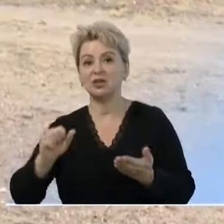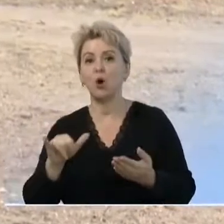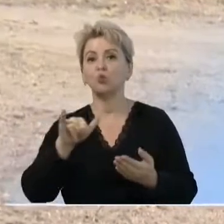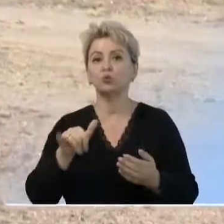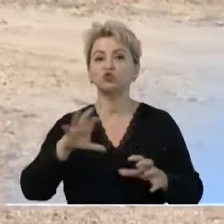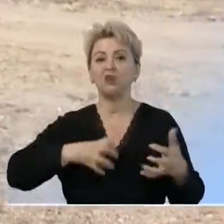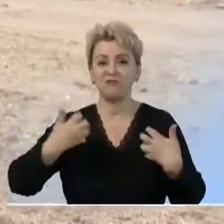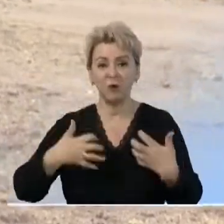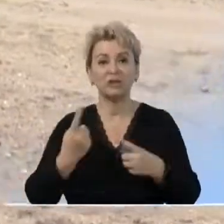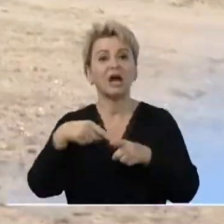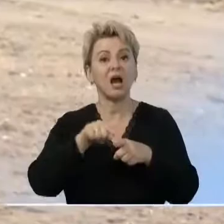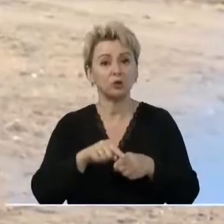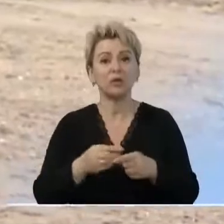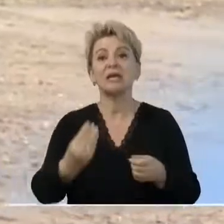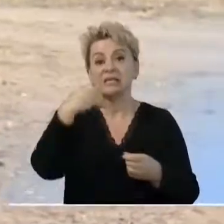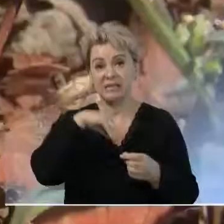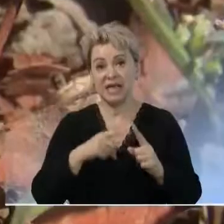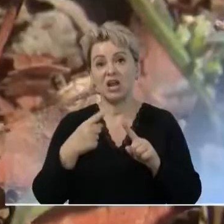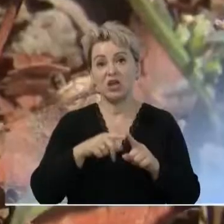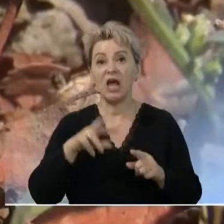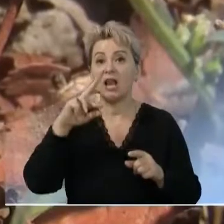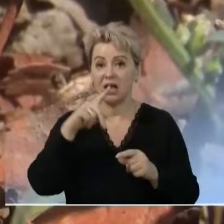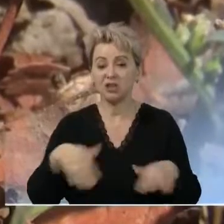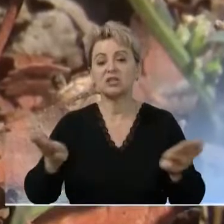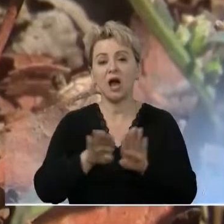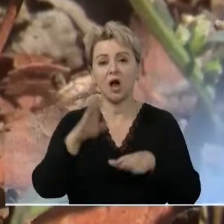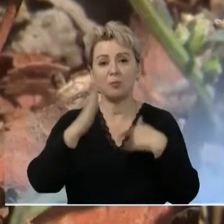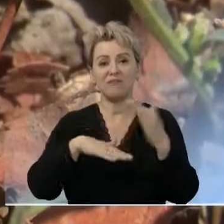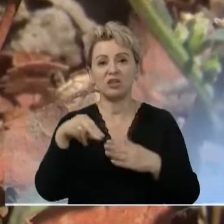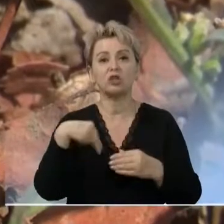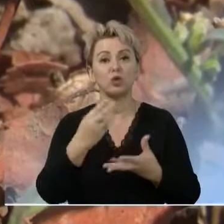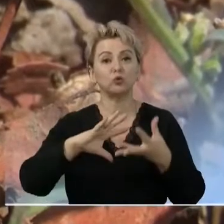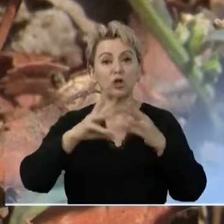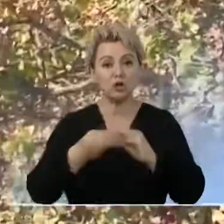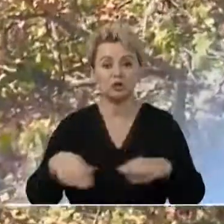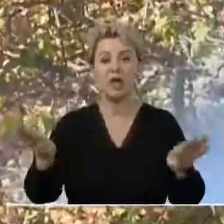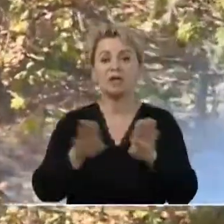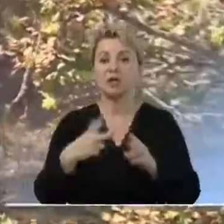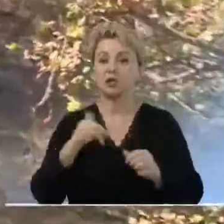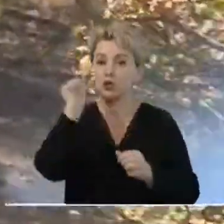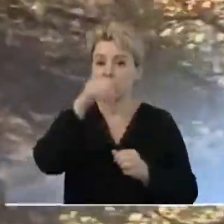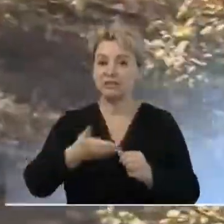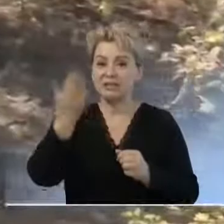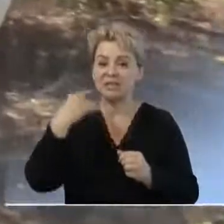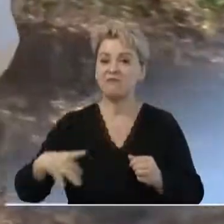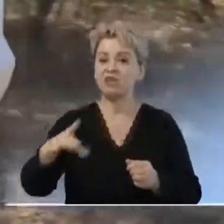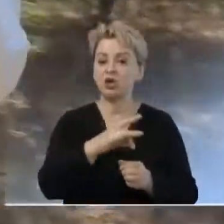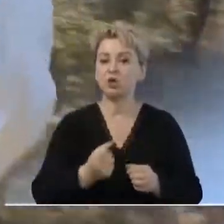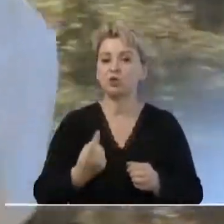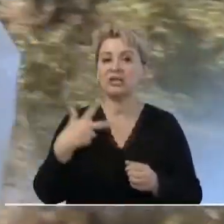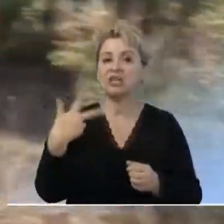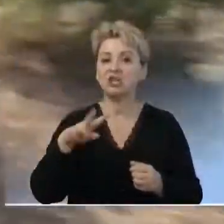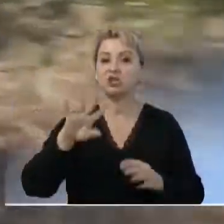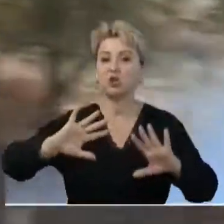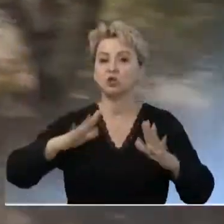животных, которые съели эту вакцину. Такая профилактика дает результаты. Так, 3 года назад в регионе было выявлено